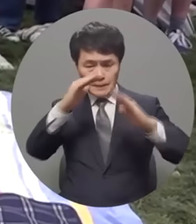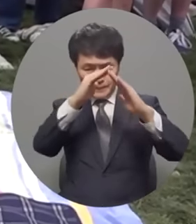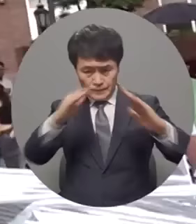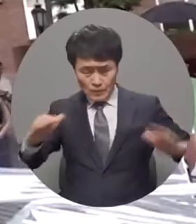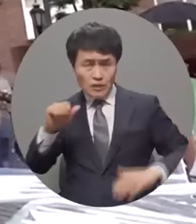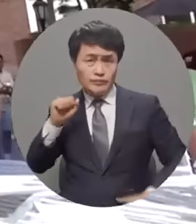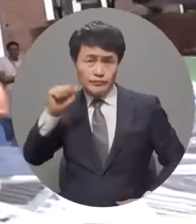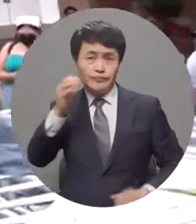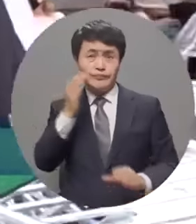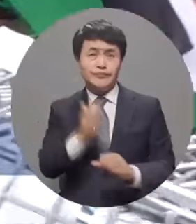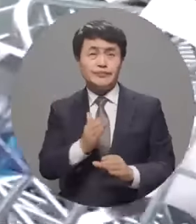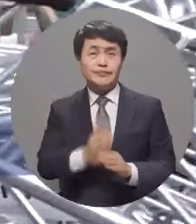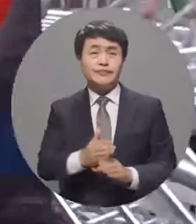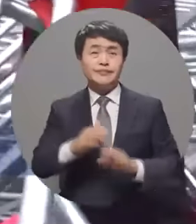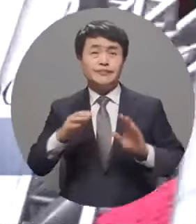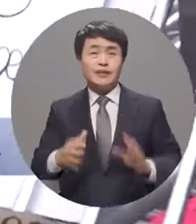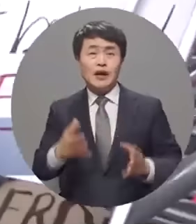한창입니다.